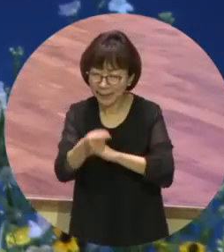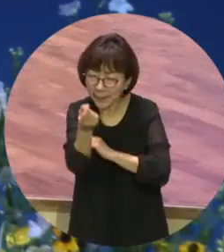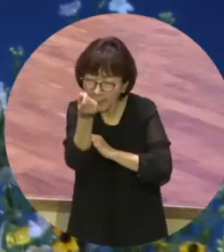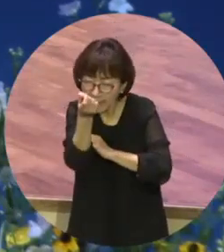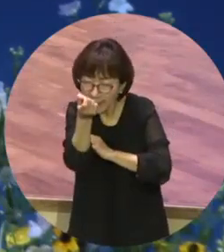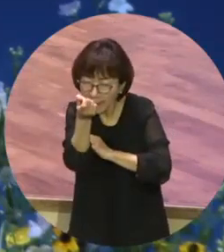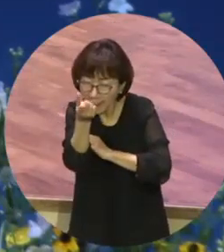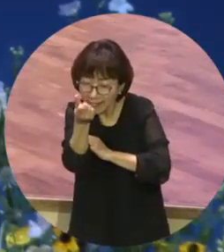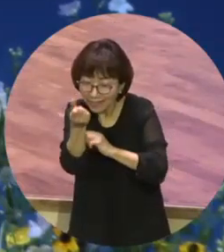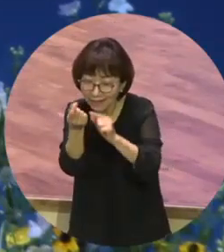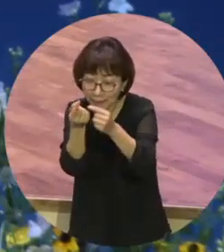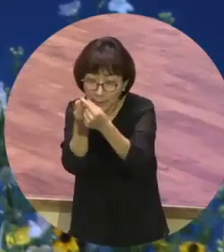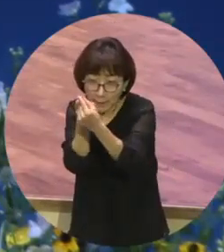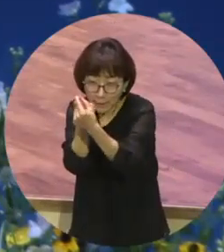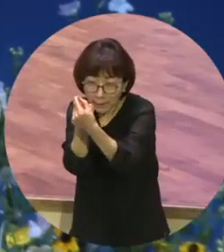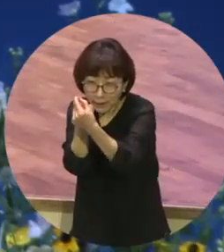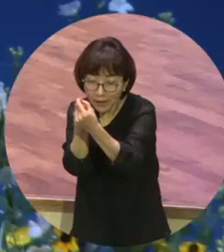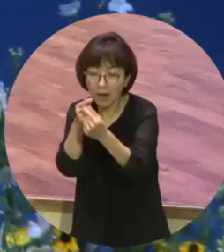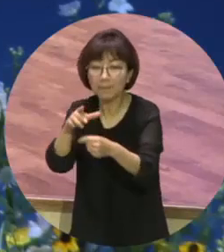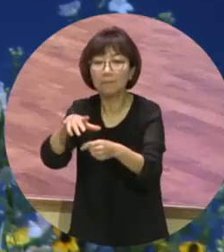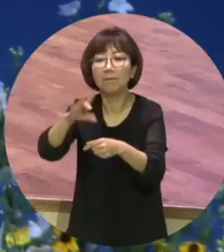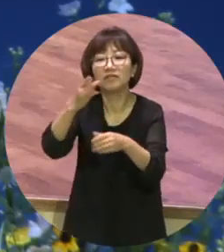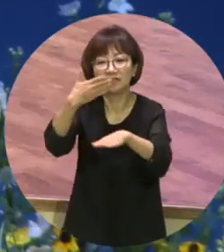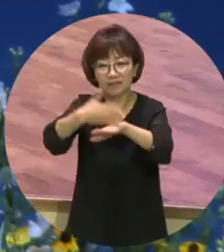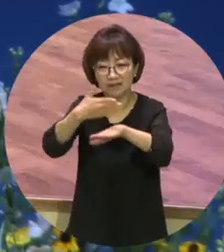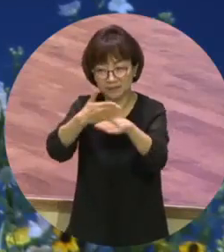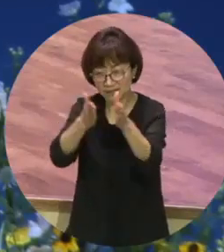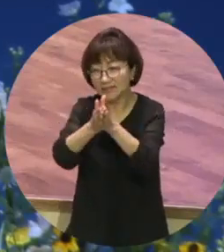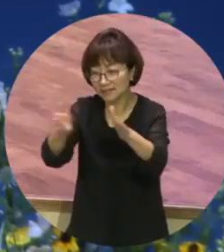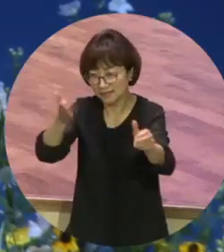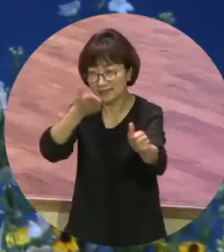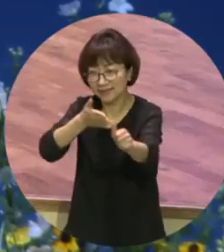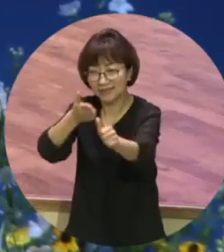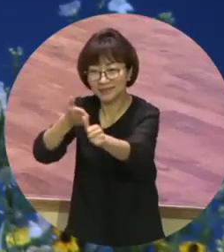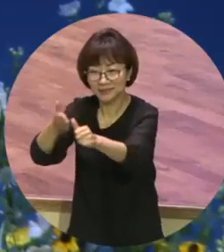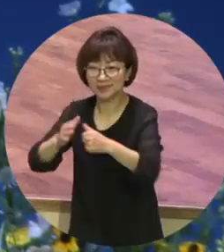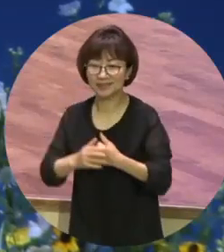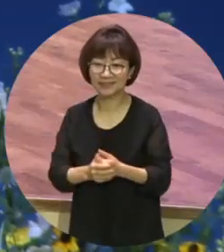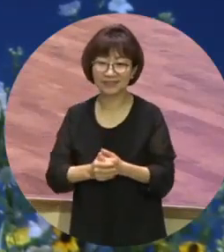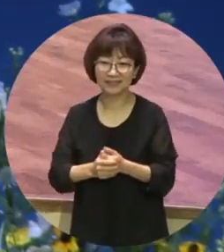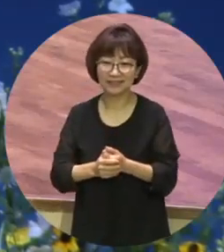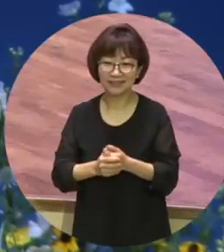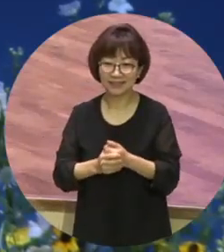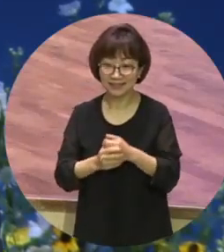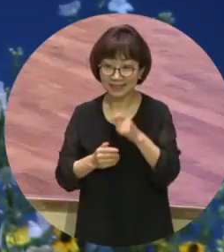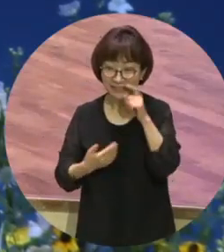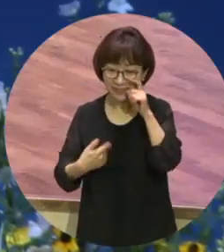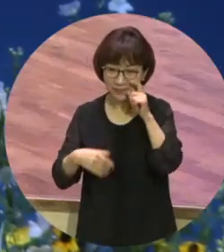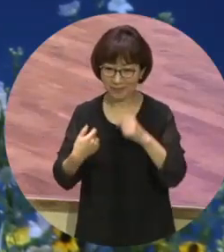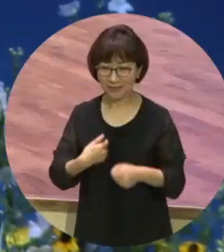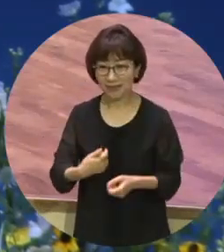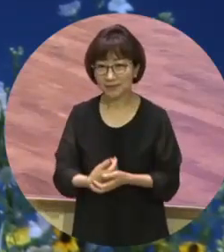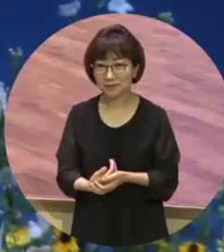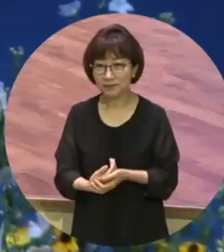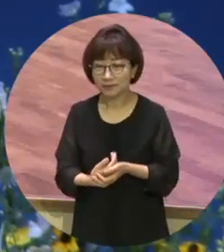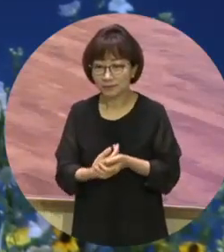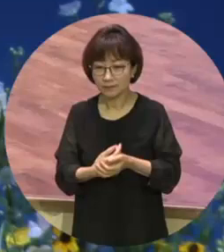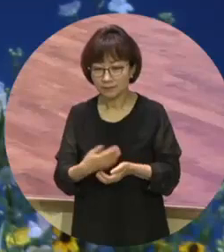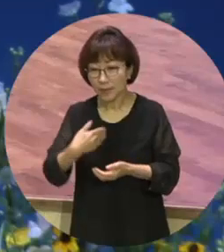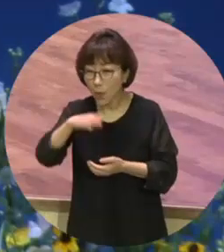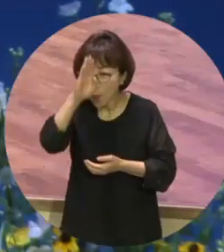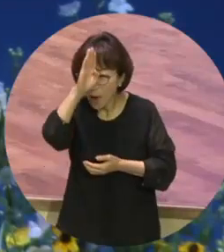작은 것에서부터 감사가 시작되기 바랍니다. 감사가 시작되어야 돼요. 환자들이 말이죠. 내가 저를 그럴 수